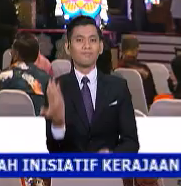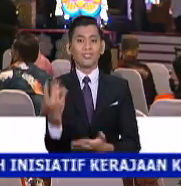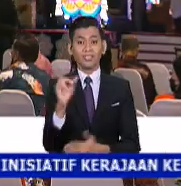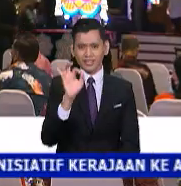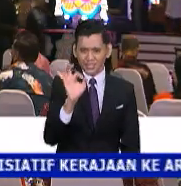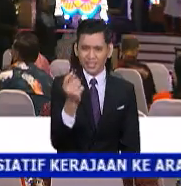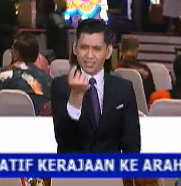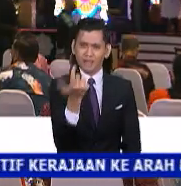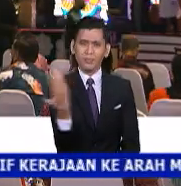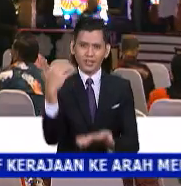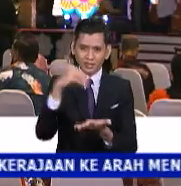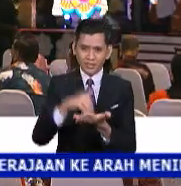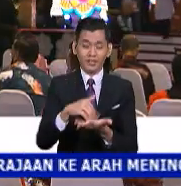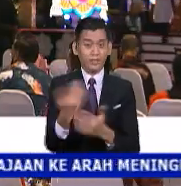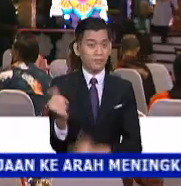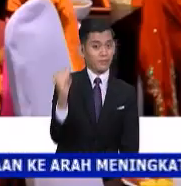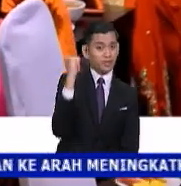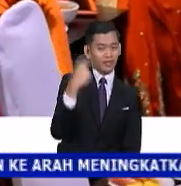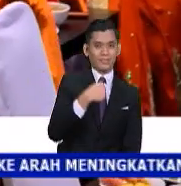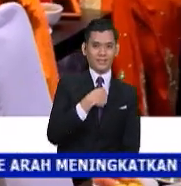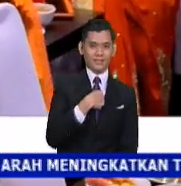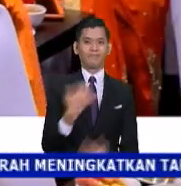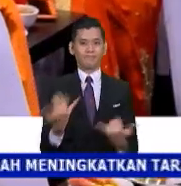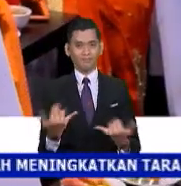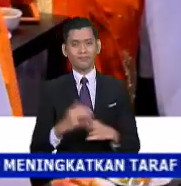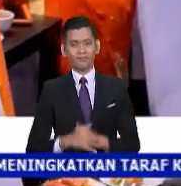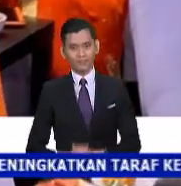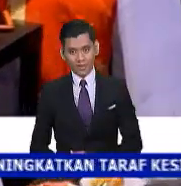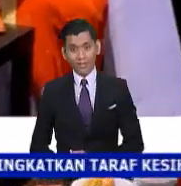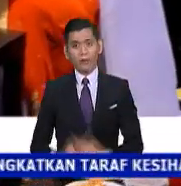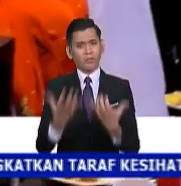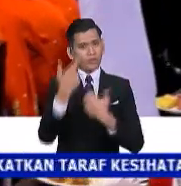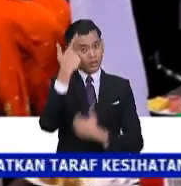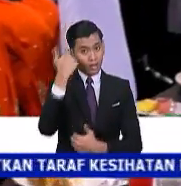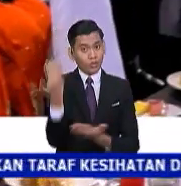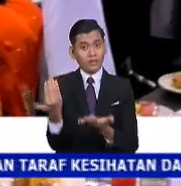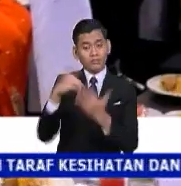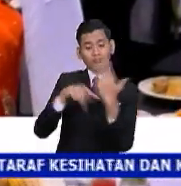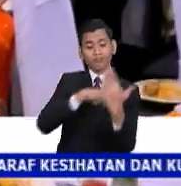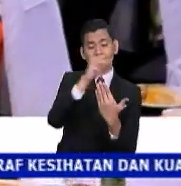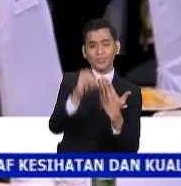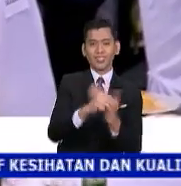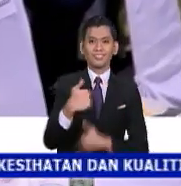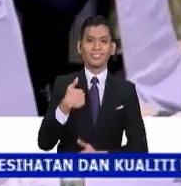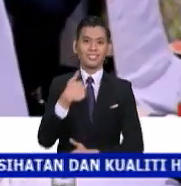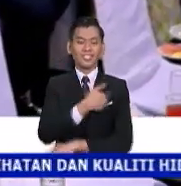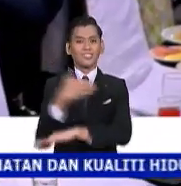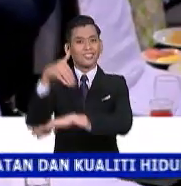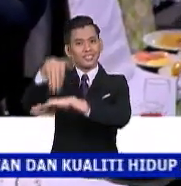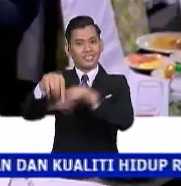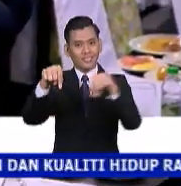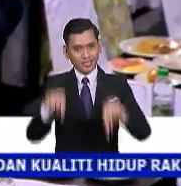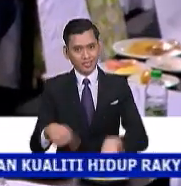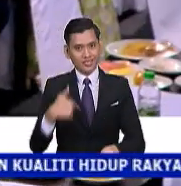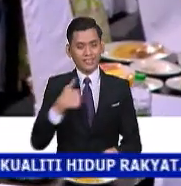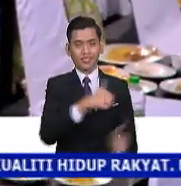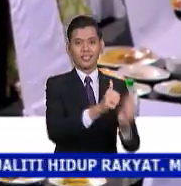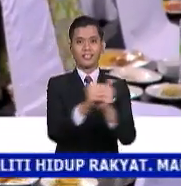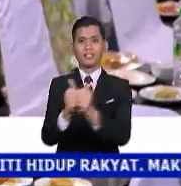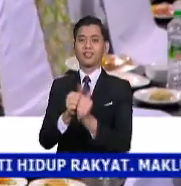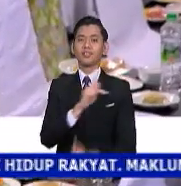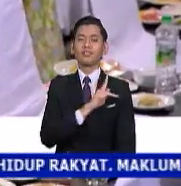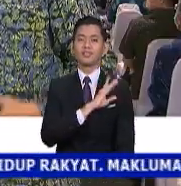pentas utama di belakang saya ini. Dan untuk mengetahui lebih lanjut berkenaan program kita pada malam ini, kita bersama